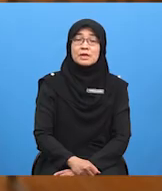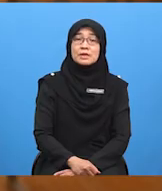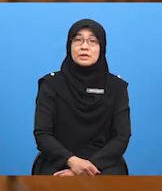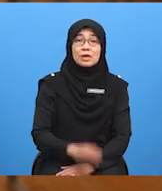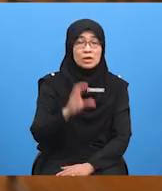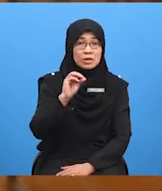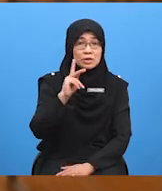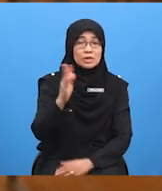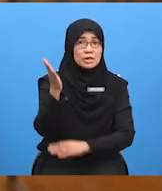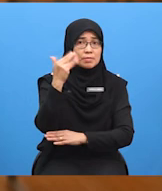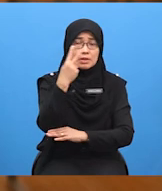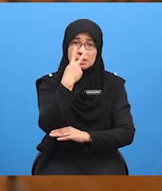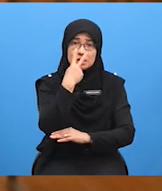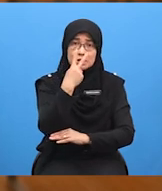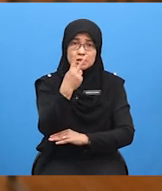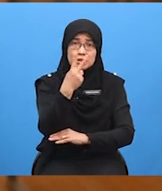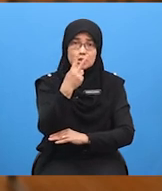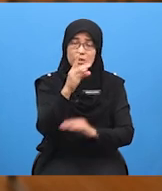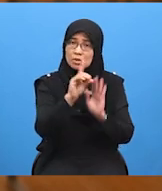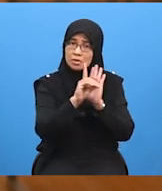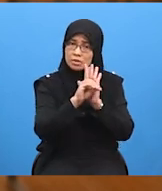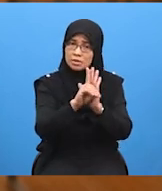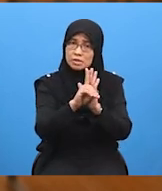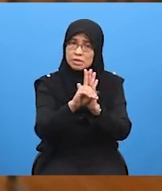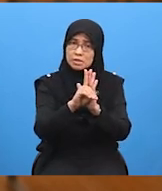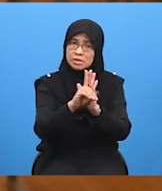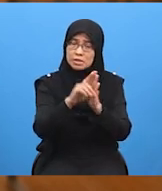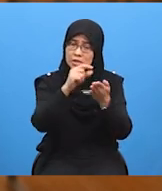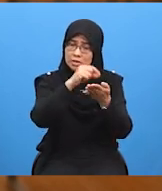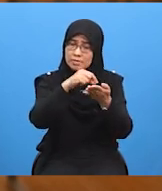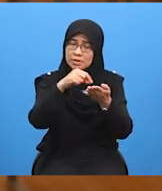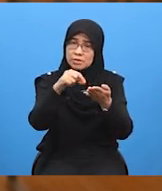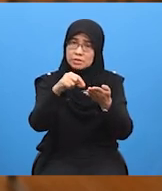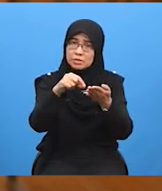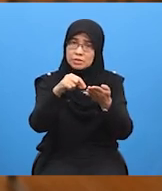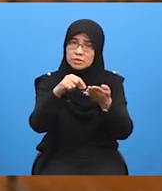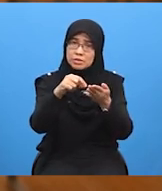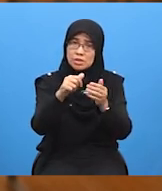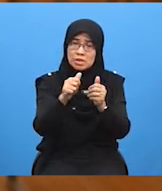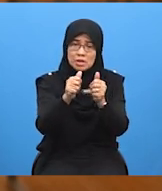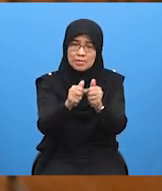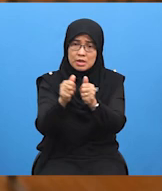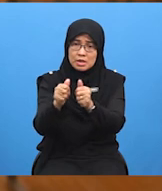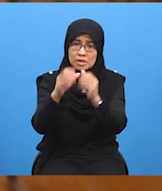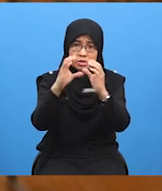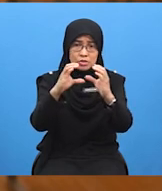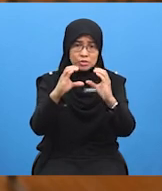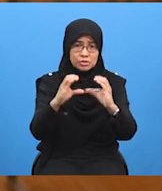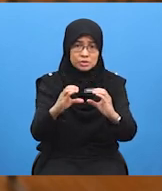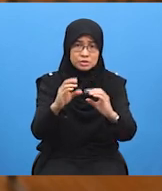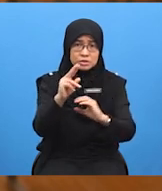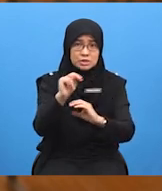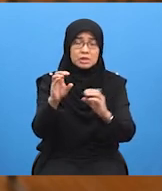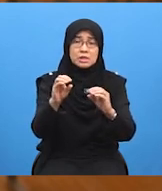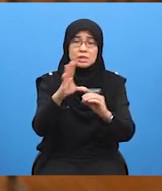Baiklah murid-murid, mari kita lihat demonstrasi bagi menulis, pengaturcaraan dan